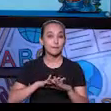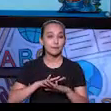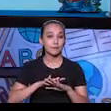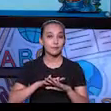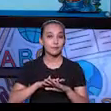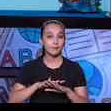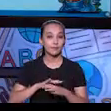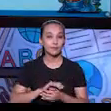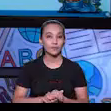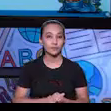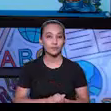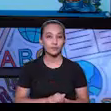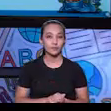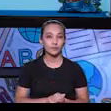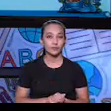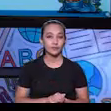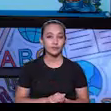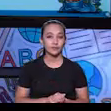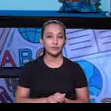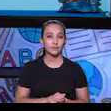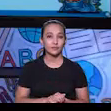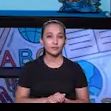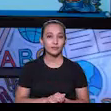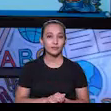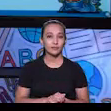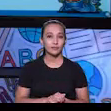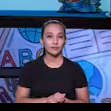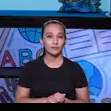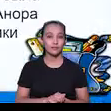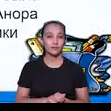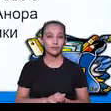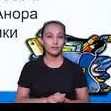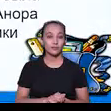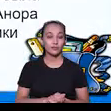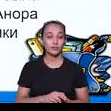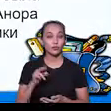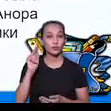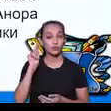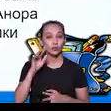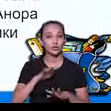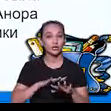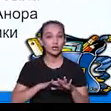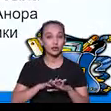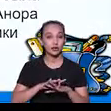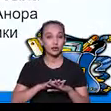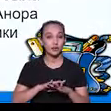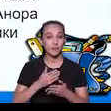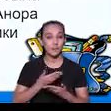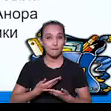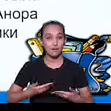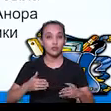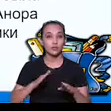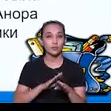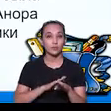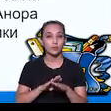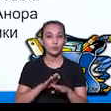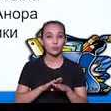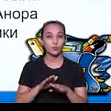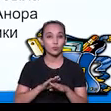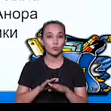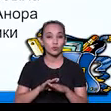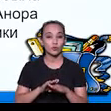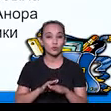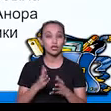математики. Кейін математика дарсы болды. На уроке математики мы выполнили задание